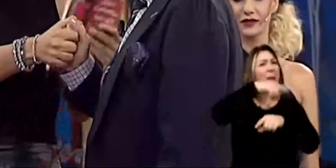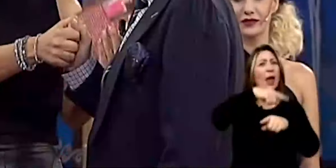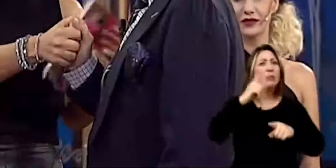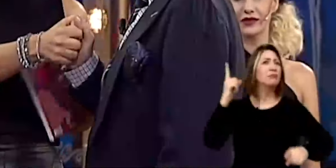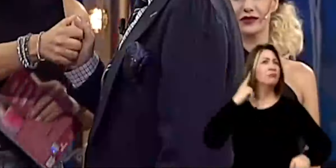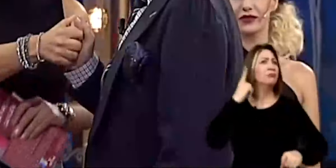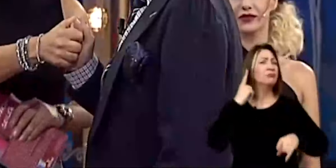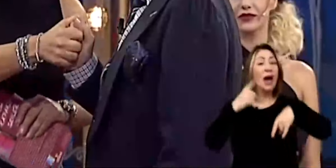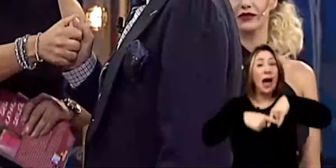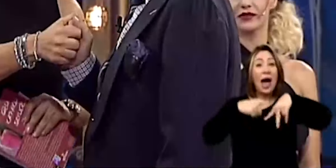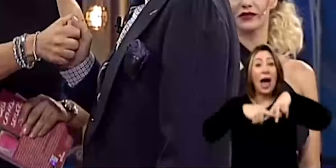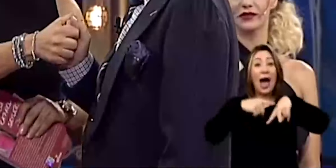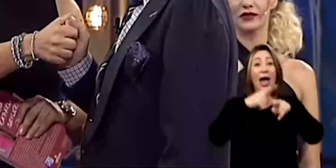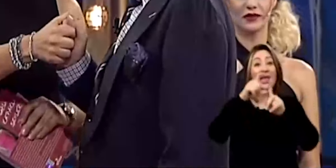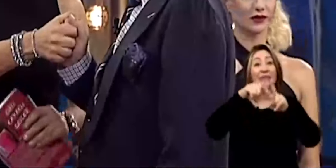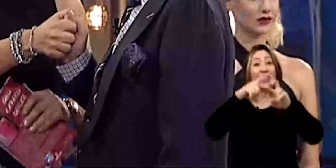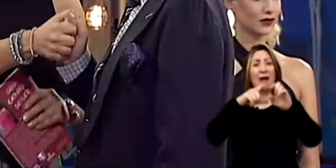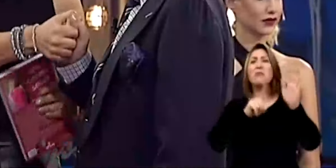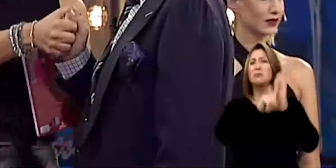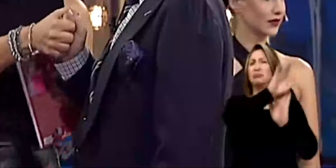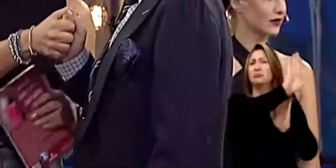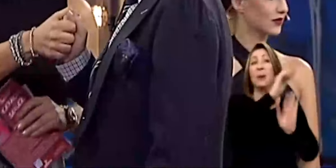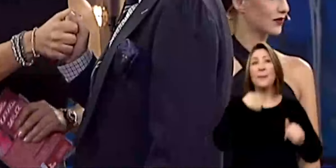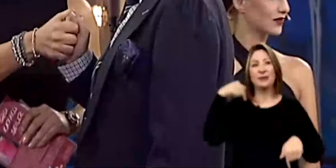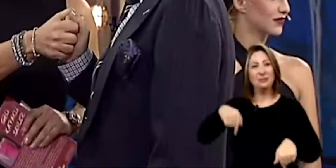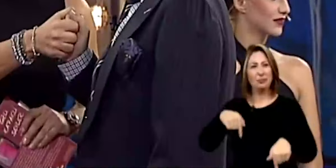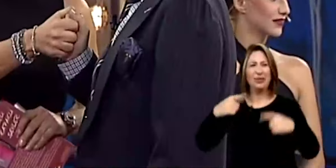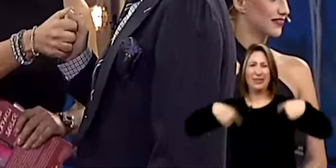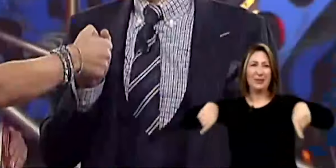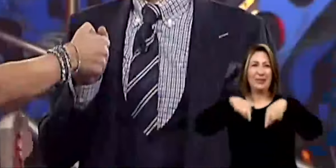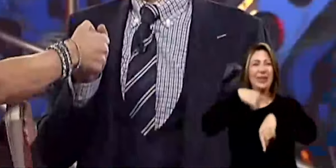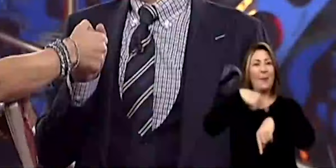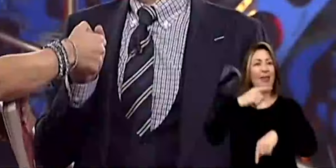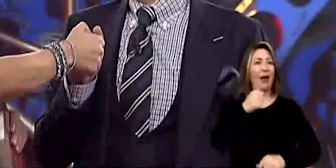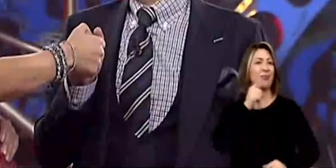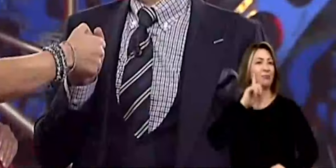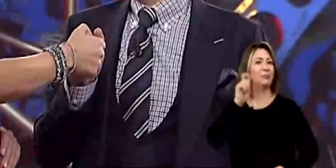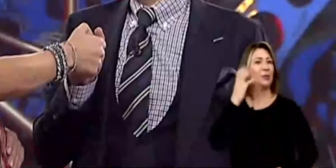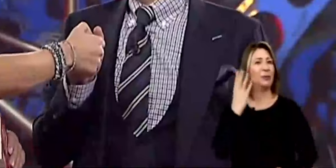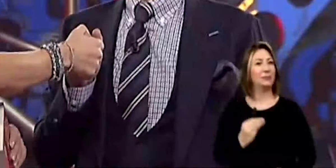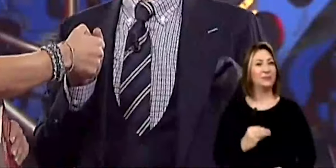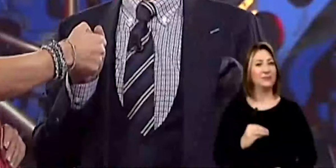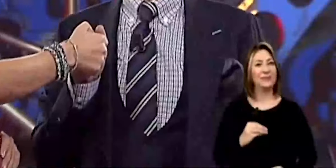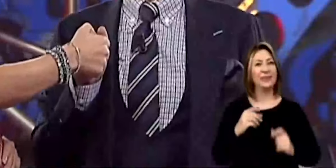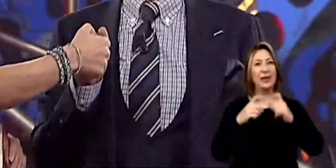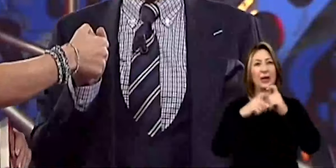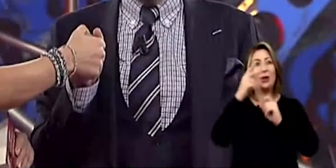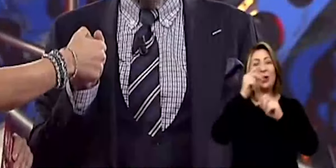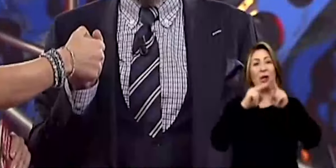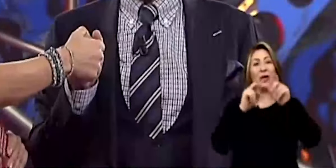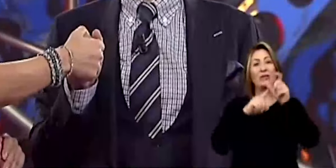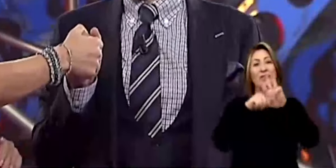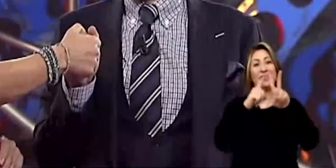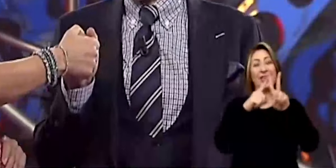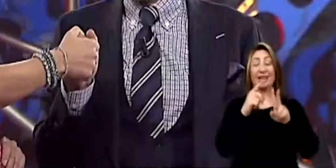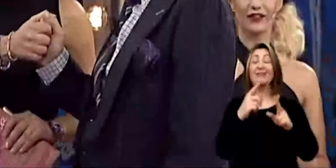Dümen'in idolümüz tabii ki. Ama ben de bu devrin adamı olayım. Yani Gökçen Erdoğan'ı. Evet, bu devrin Erdoğan. Kadını, bu